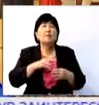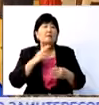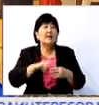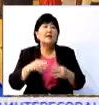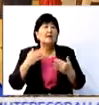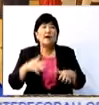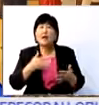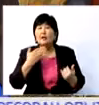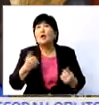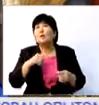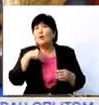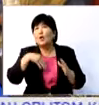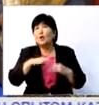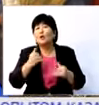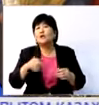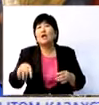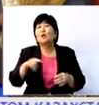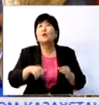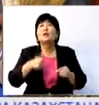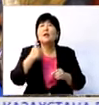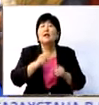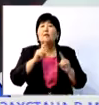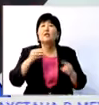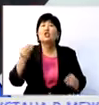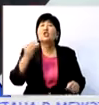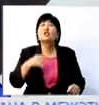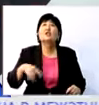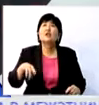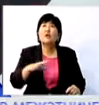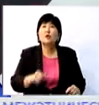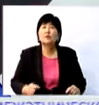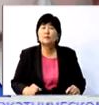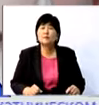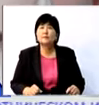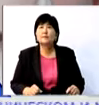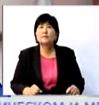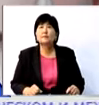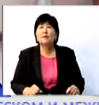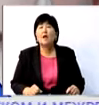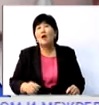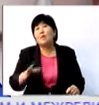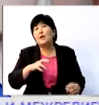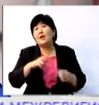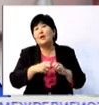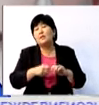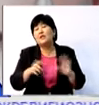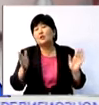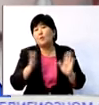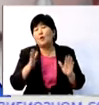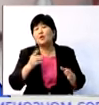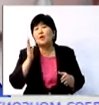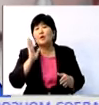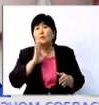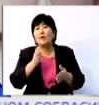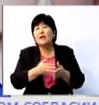торжественном вечере были названы лучшие. Среди районов лидером признан Чилийский. Были проблемы из-за погоды,